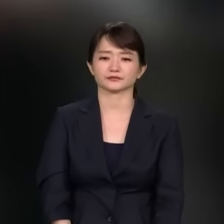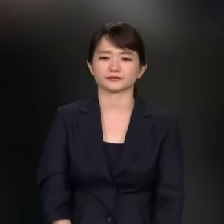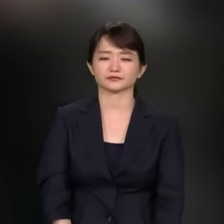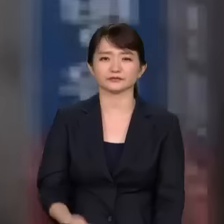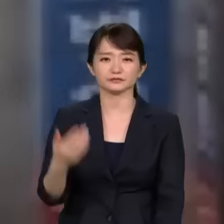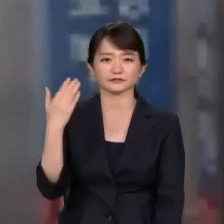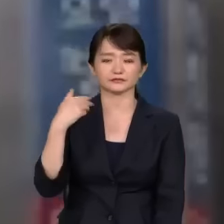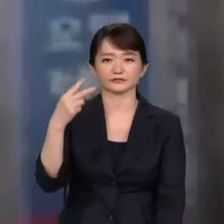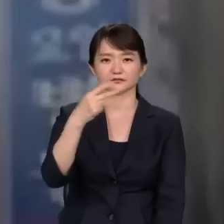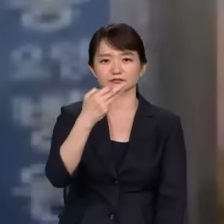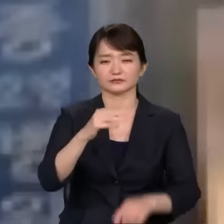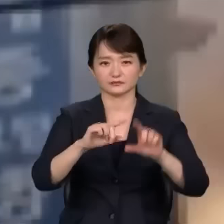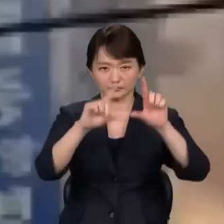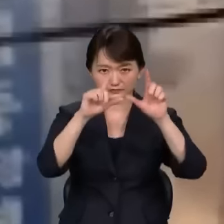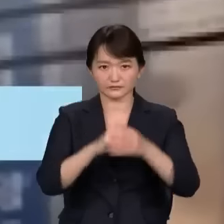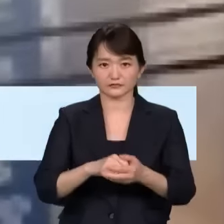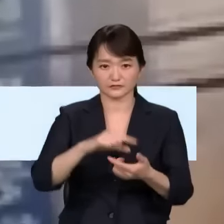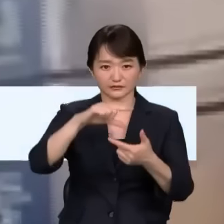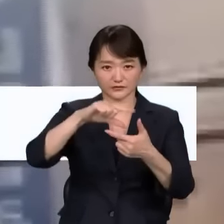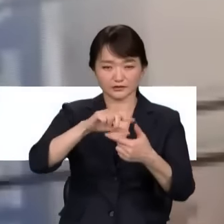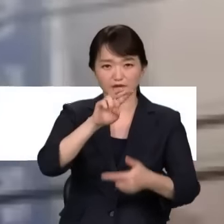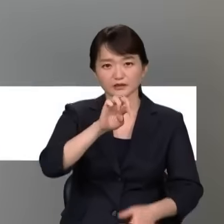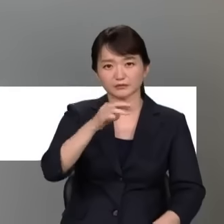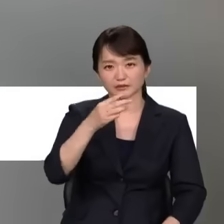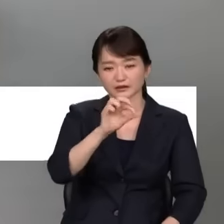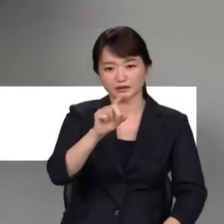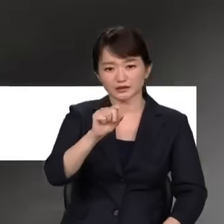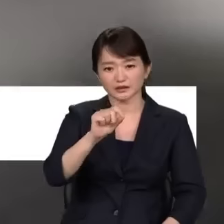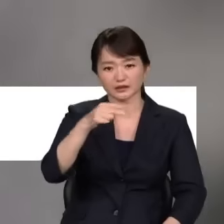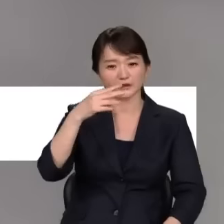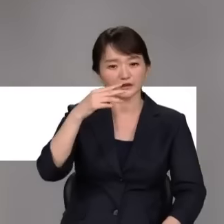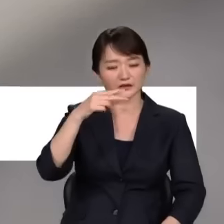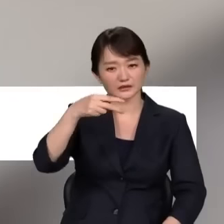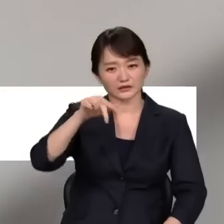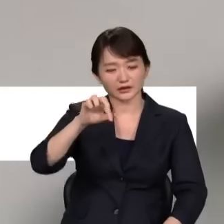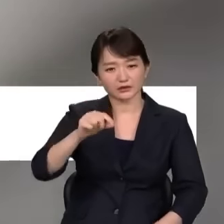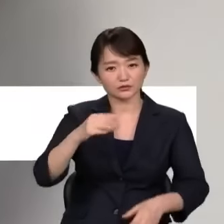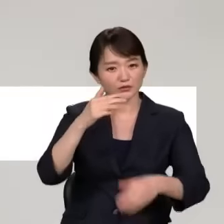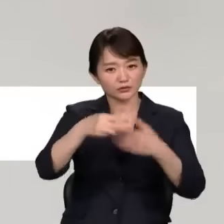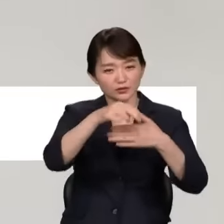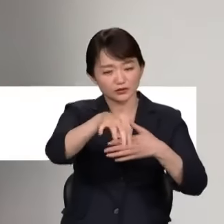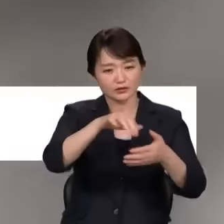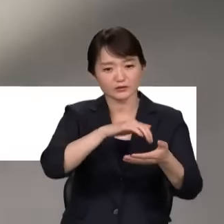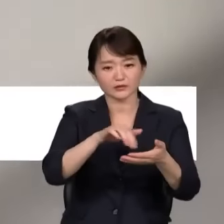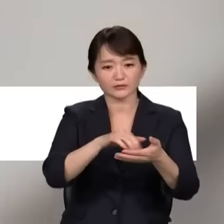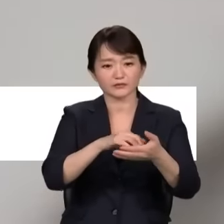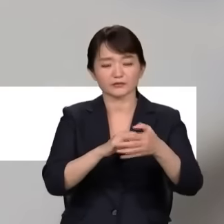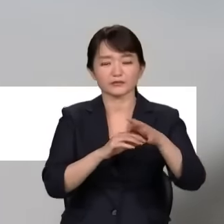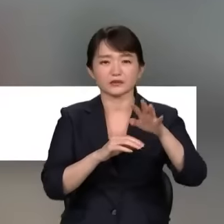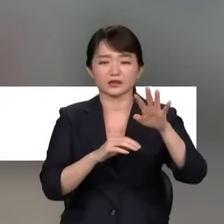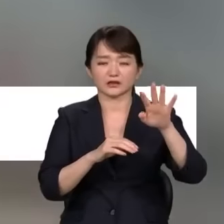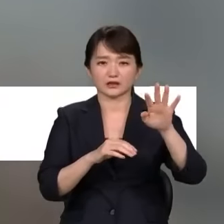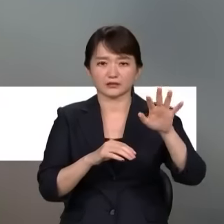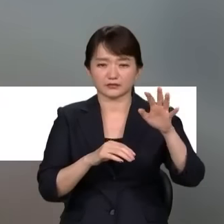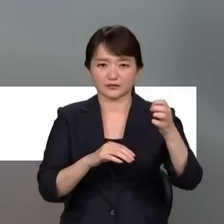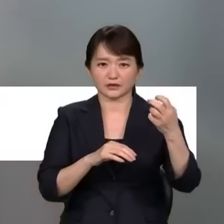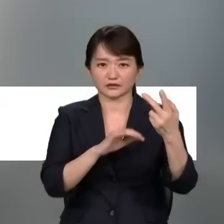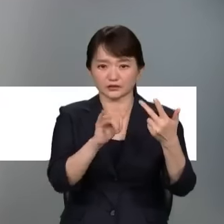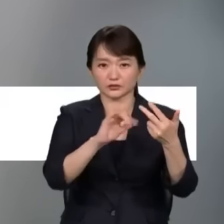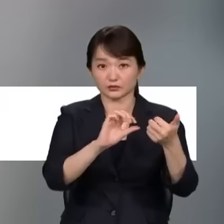지난 2018년 경남 밀양 세종병원에선 47명이 숨지고 112명이 다쳤습니다.